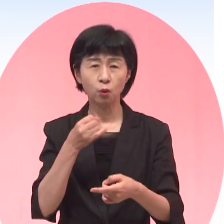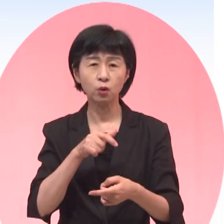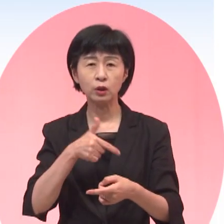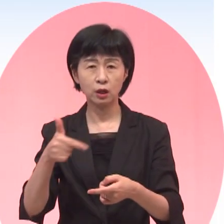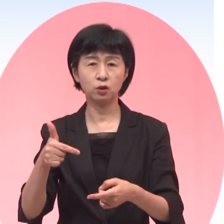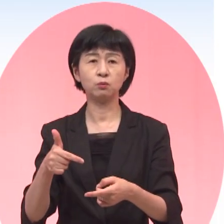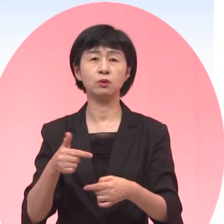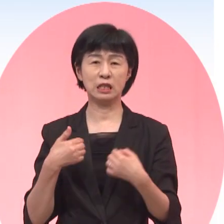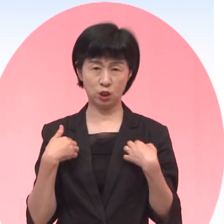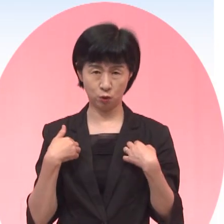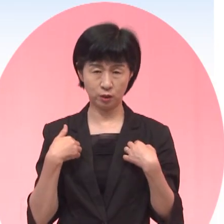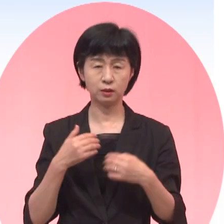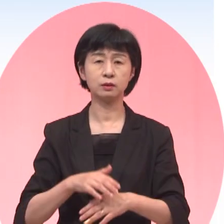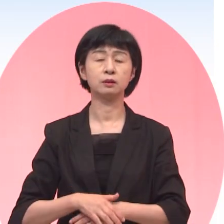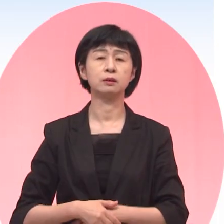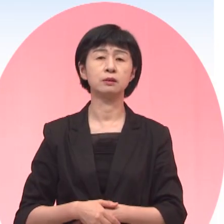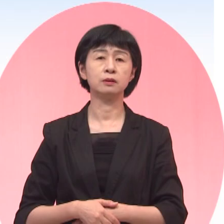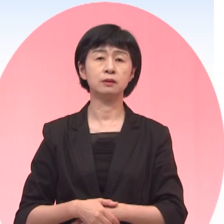ょう。